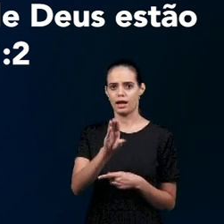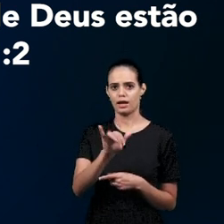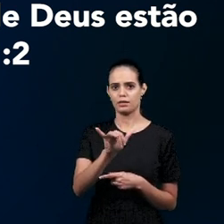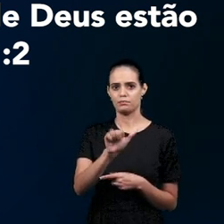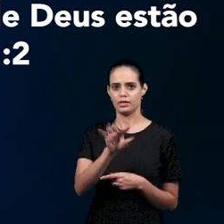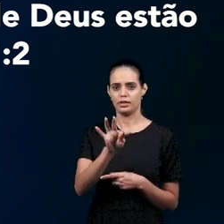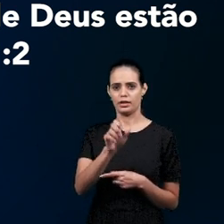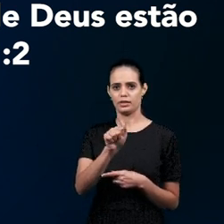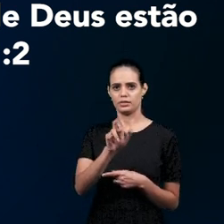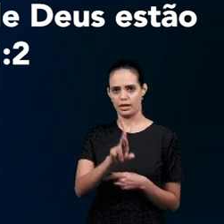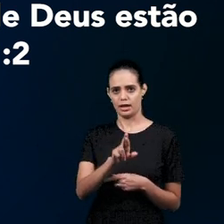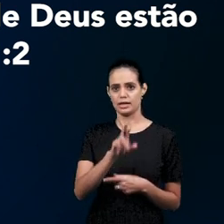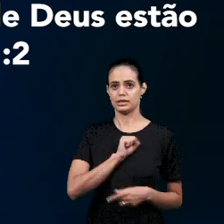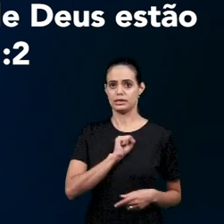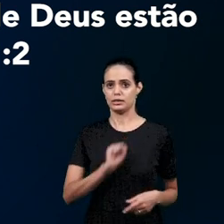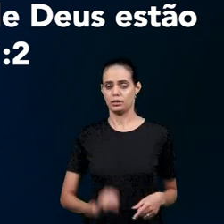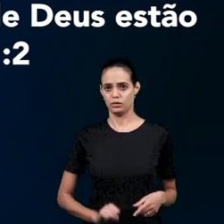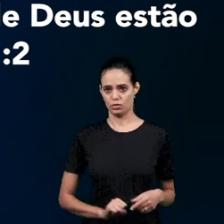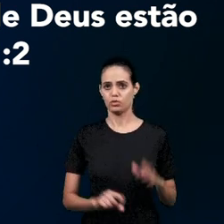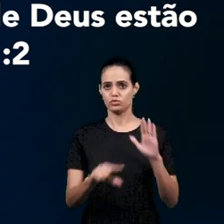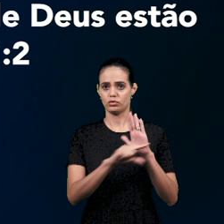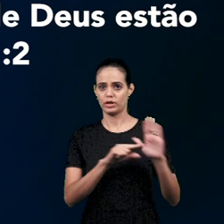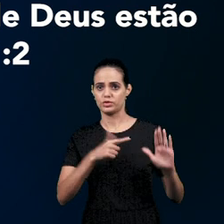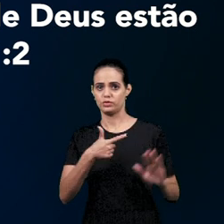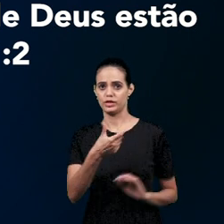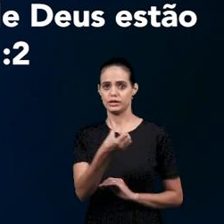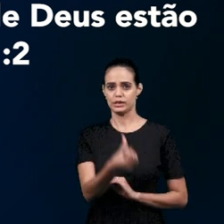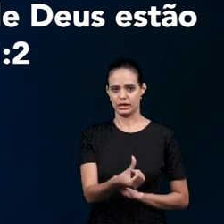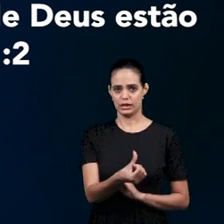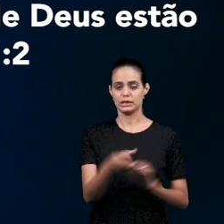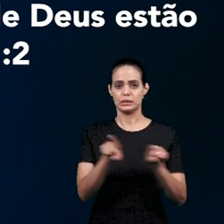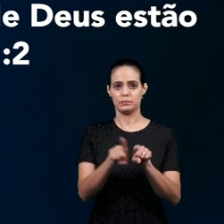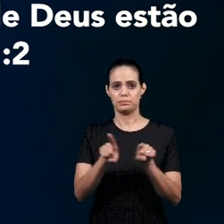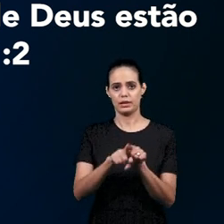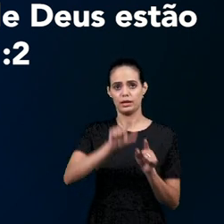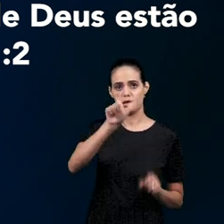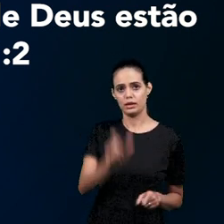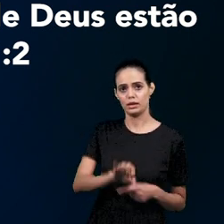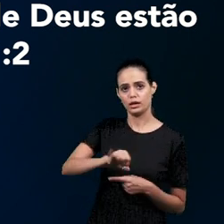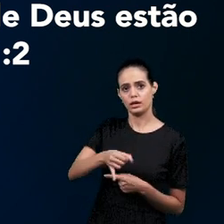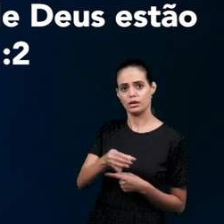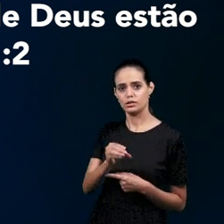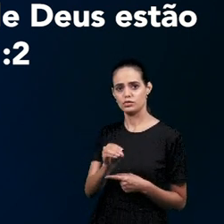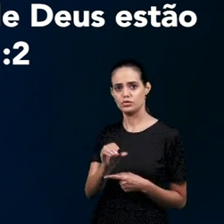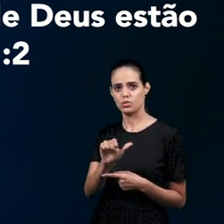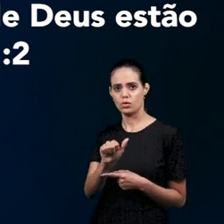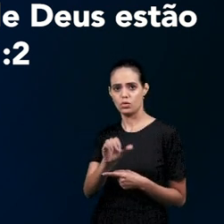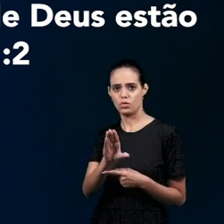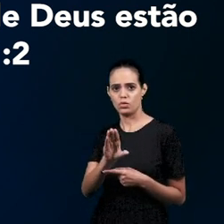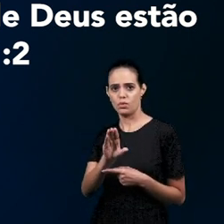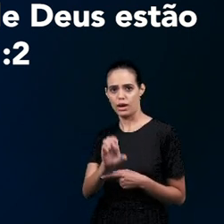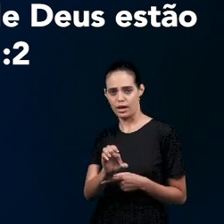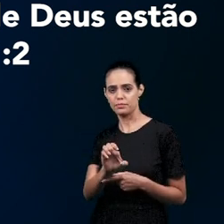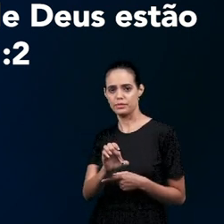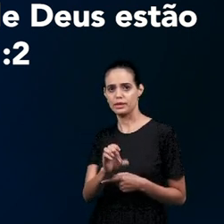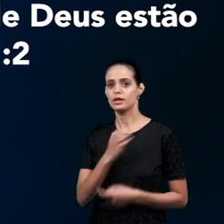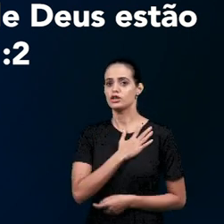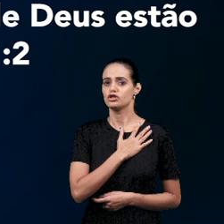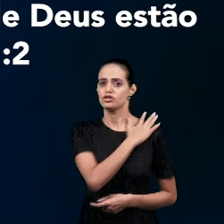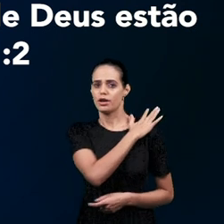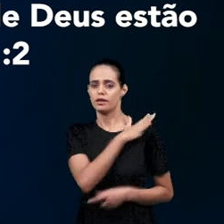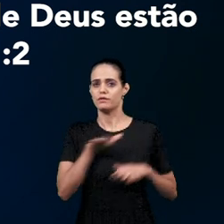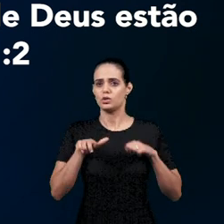et Shimei de la famille de Saul au verset 36. Les opérations du Saint-Esprit de Dieu sont décrites dans